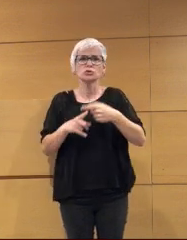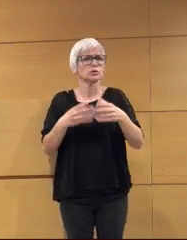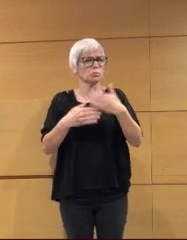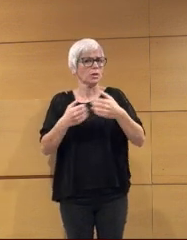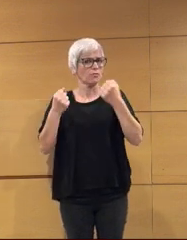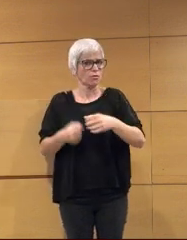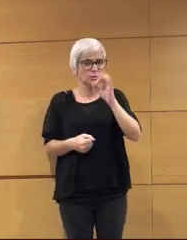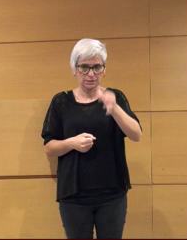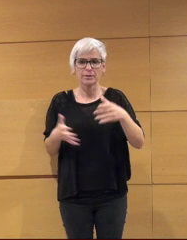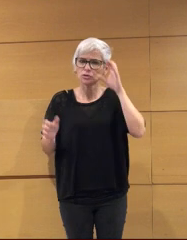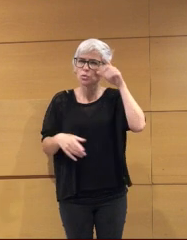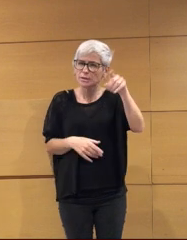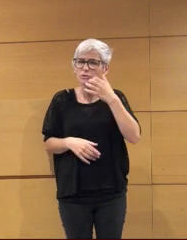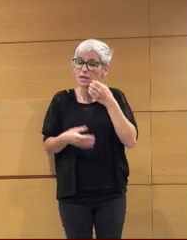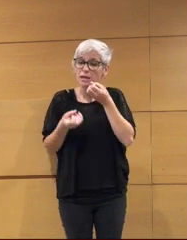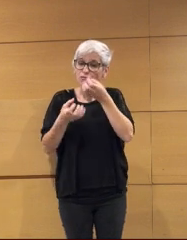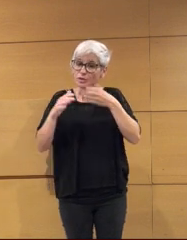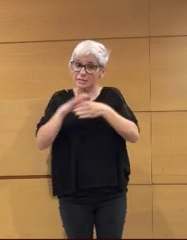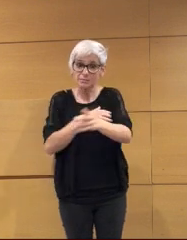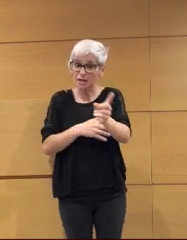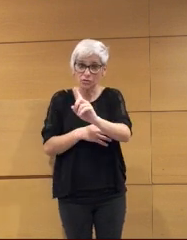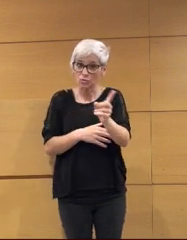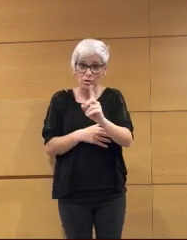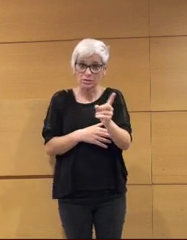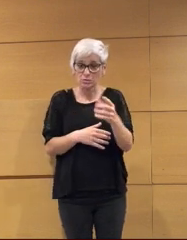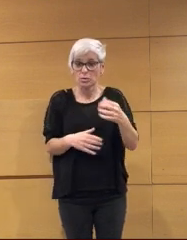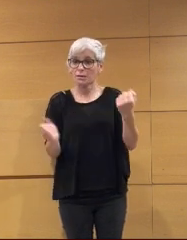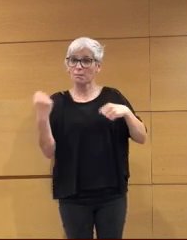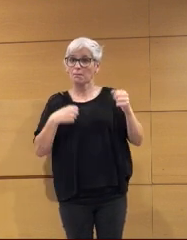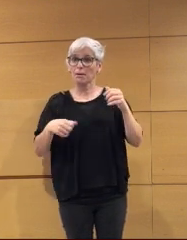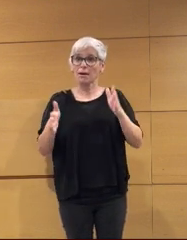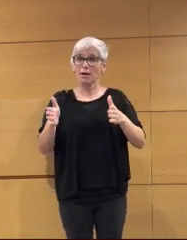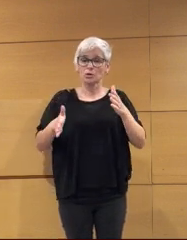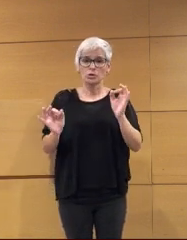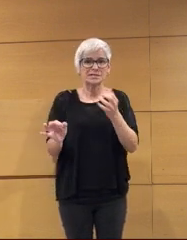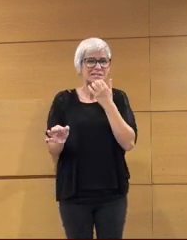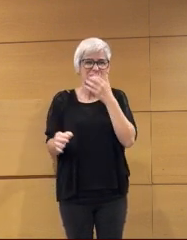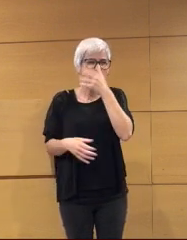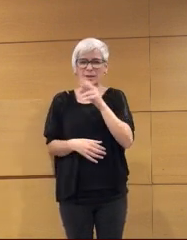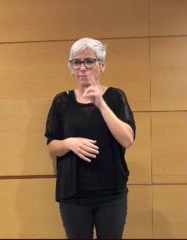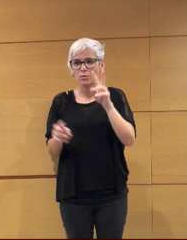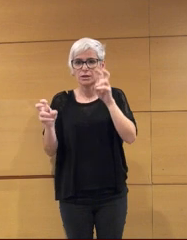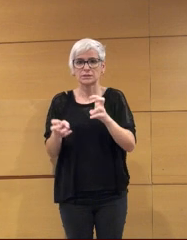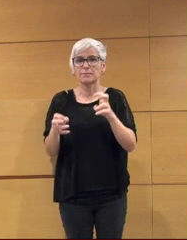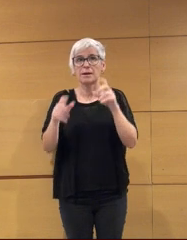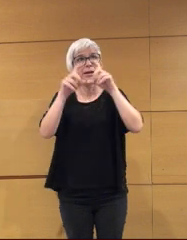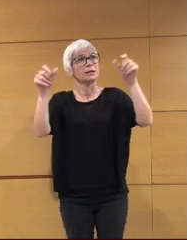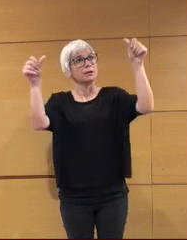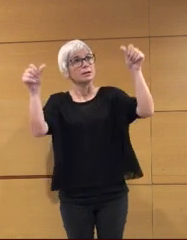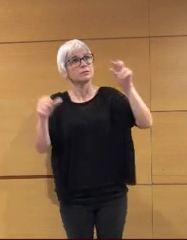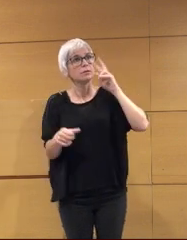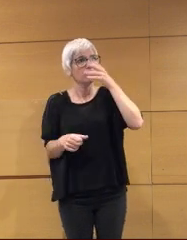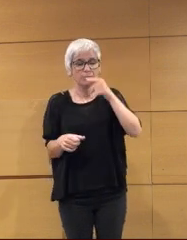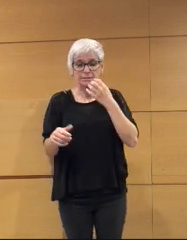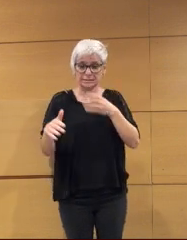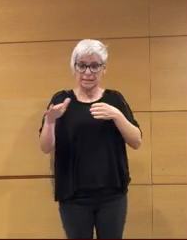modernes, però escolteu, si la informació no és accessible mentre ens movem, si no podem veure els rètols, si no podem accedir